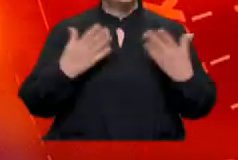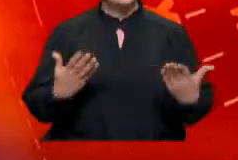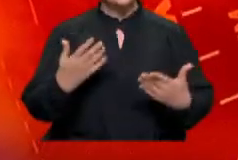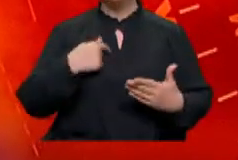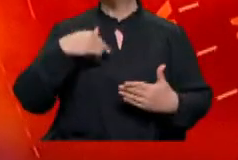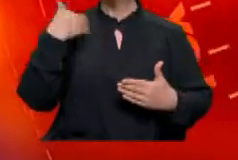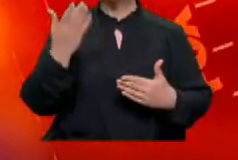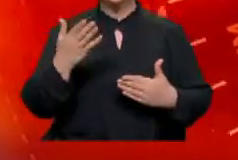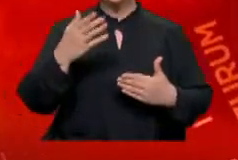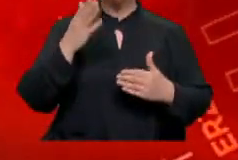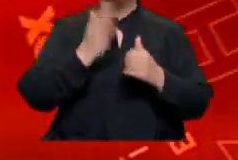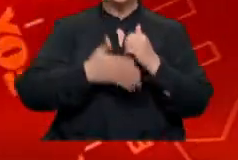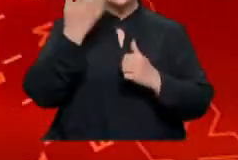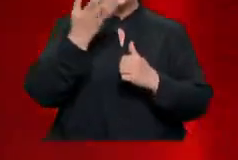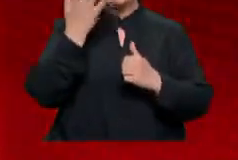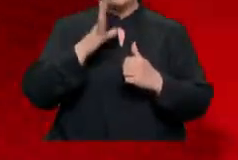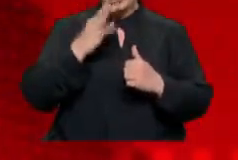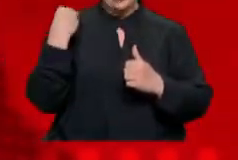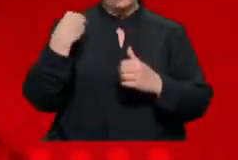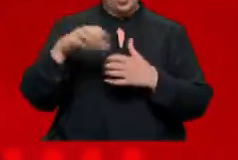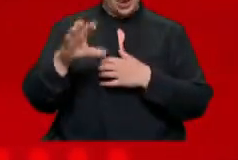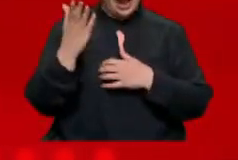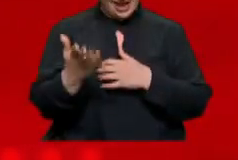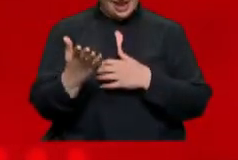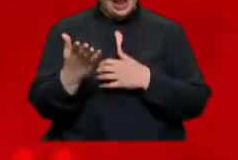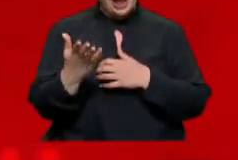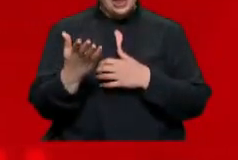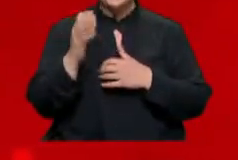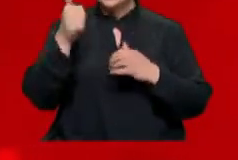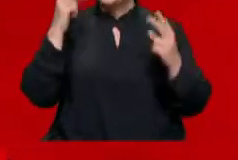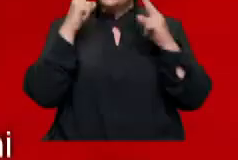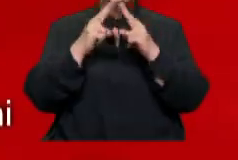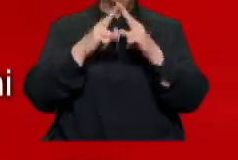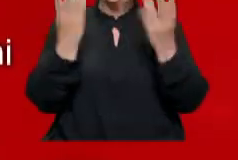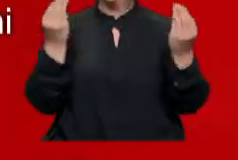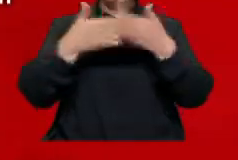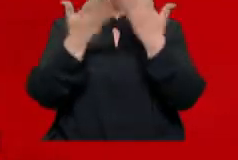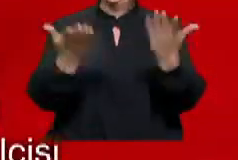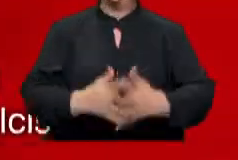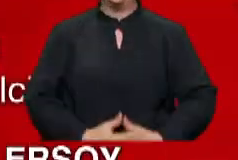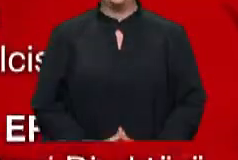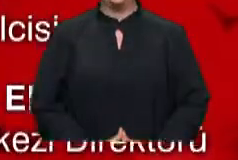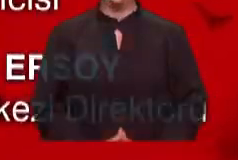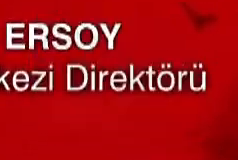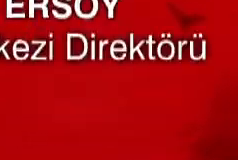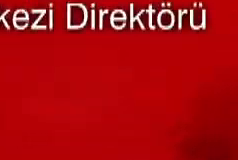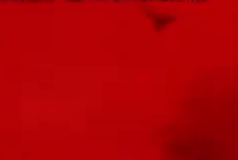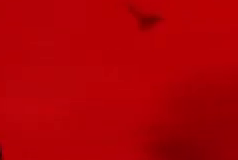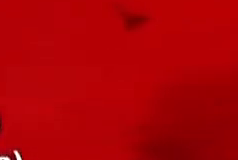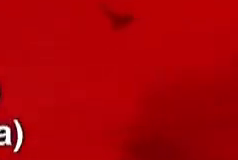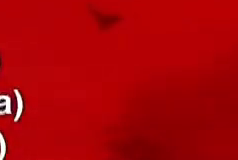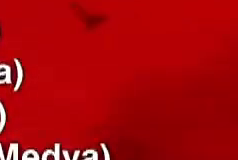Efendim bizden sonra Yasak Elma var yeni bölümüyle. Yarın görüşmek üzere, iyi akşamlar. Can feda bir